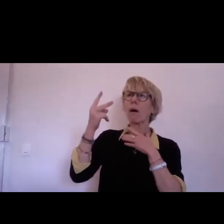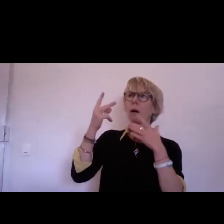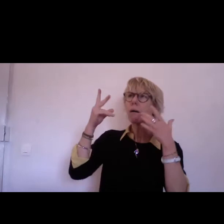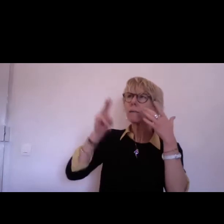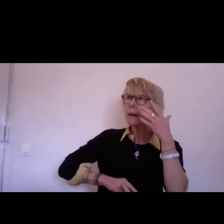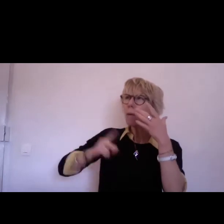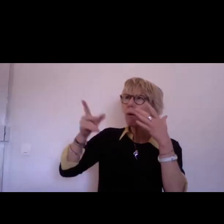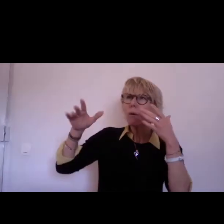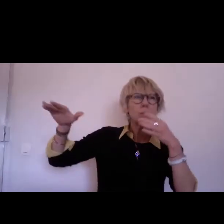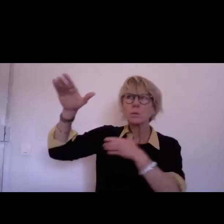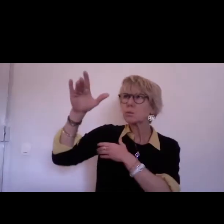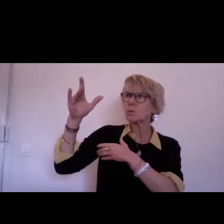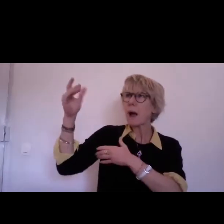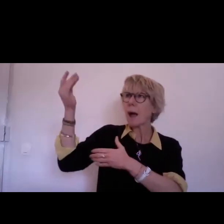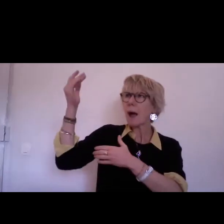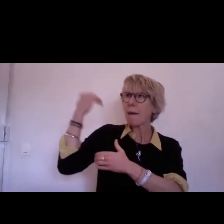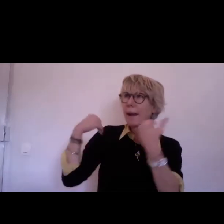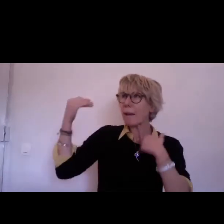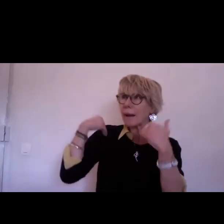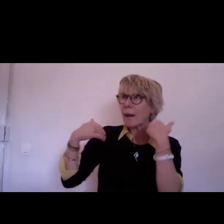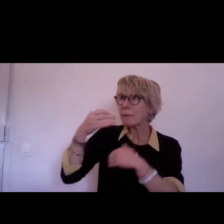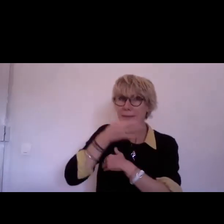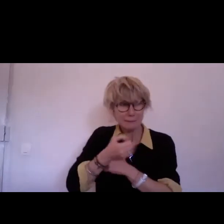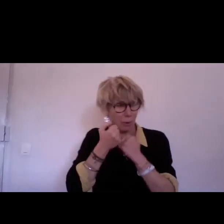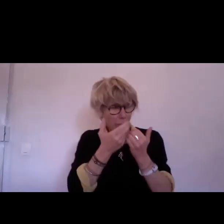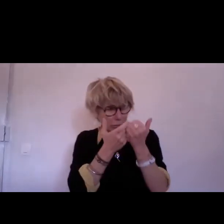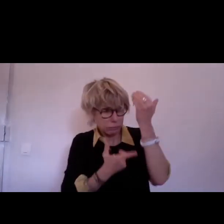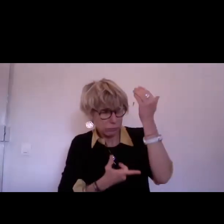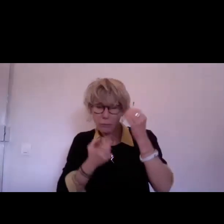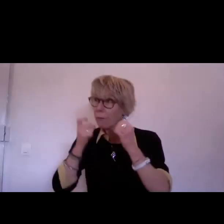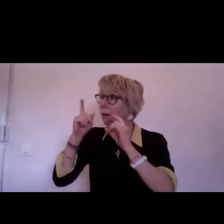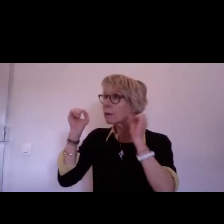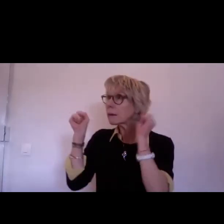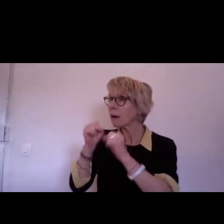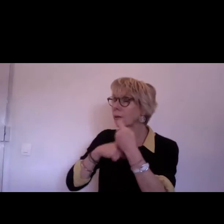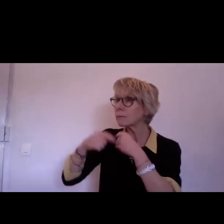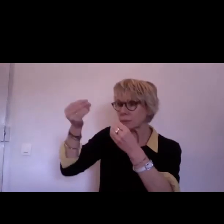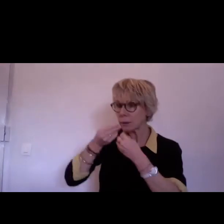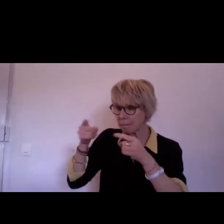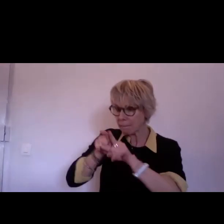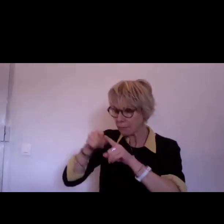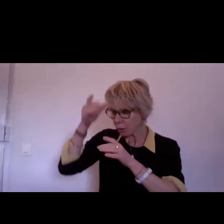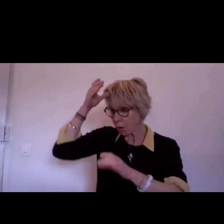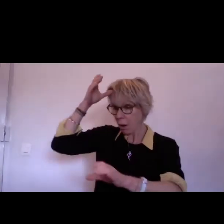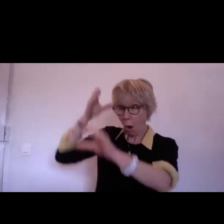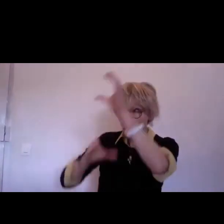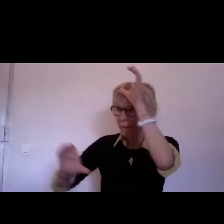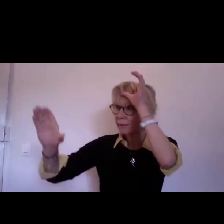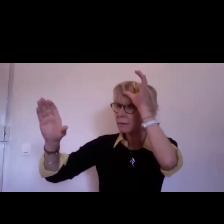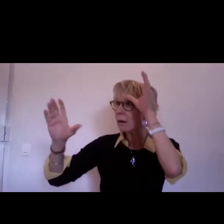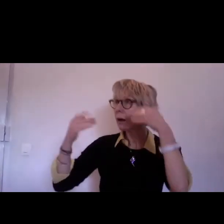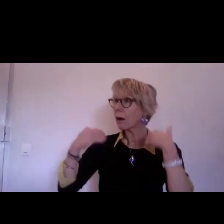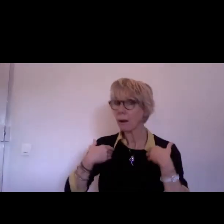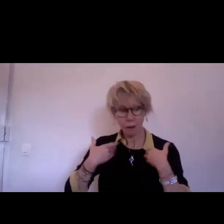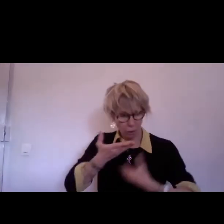des animateurs et des conférenciers et de tous les intervenants. Il y a eu une chanteuse, il y a eu enfin tout